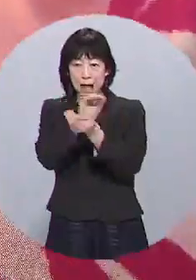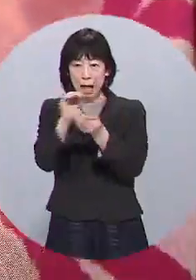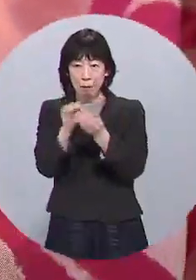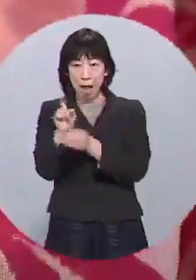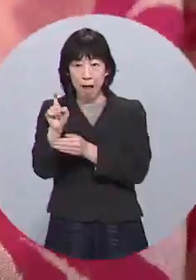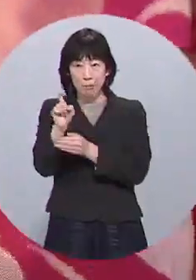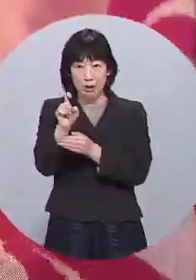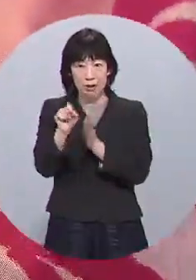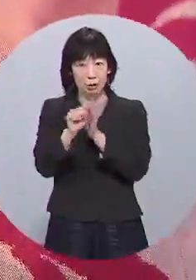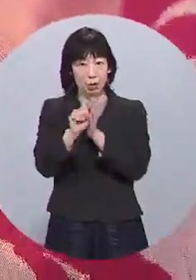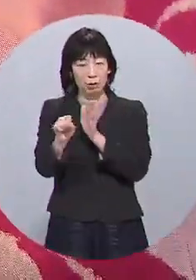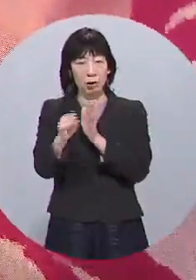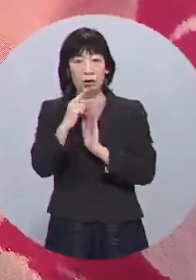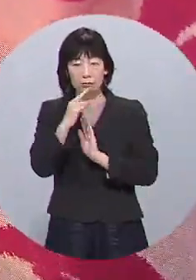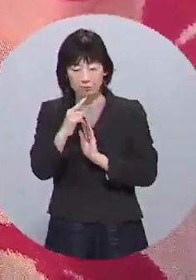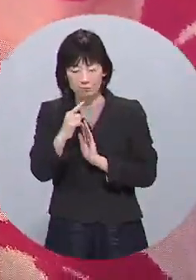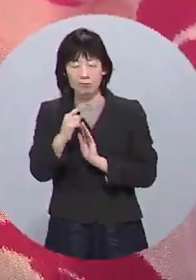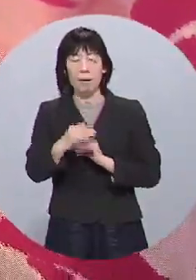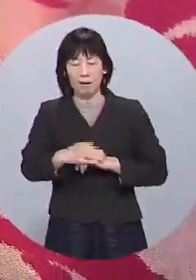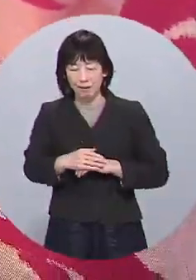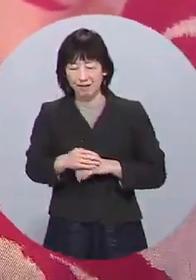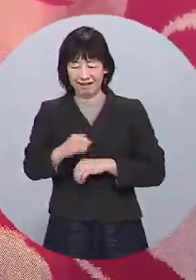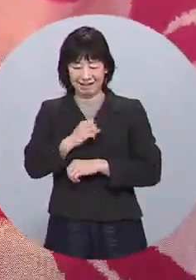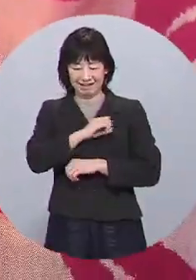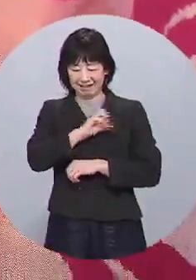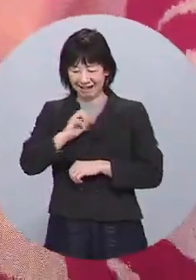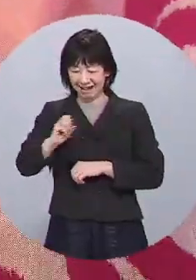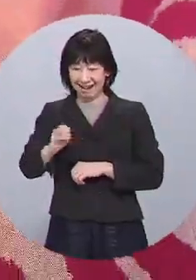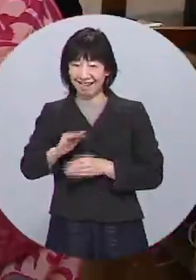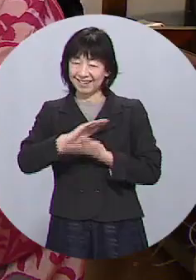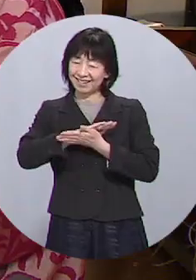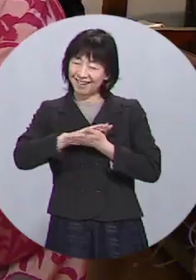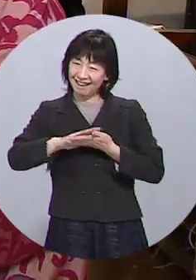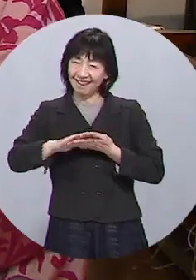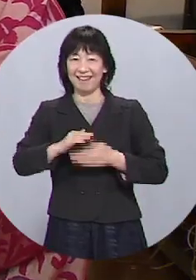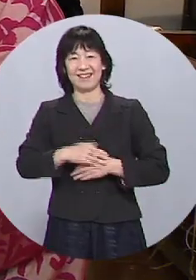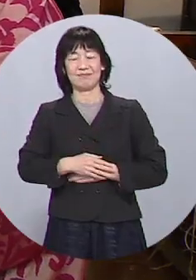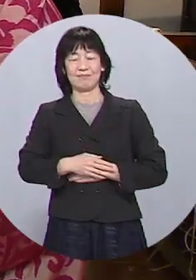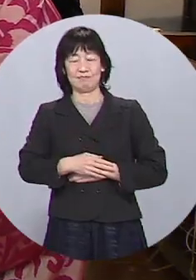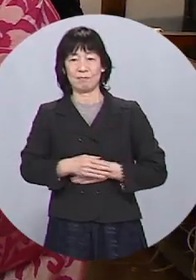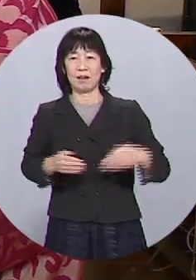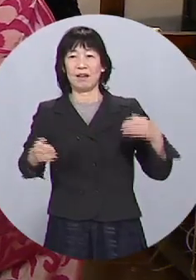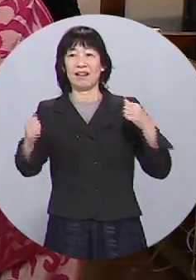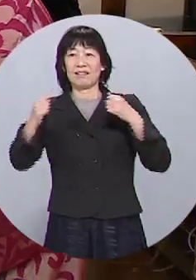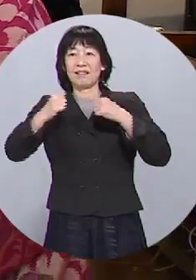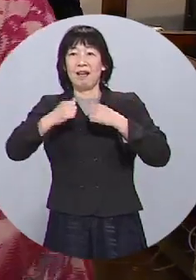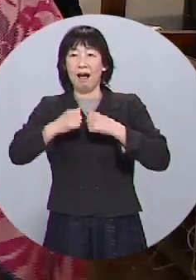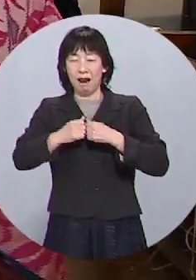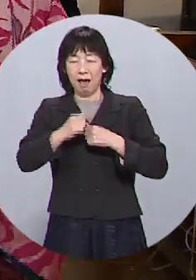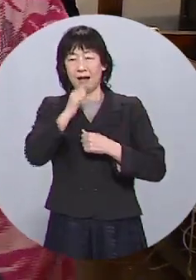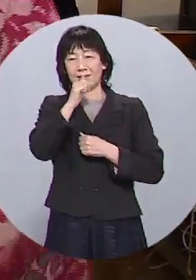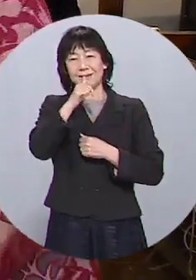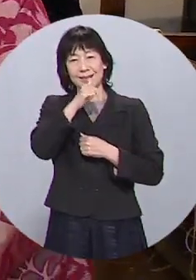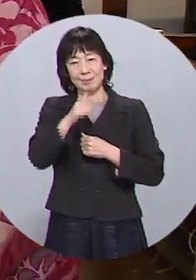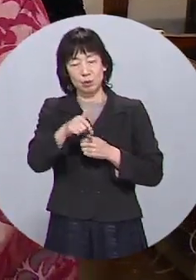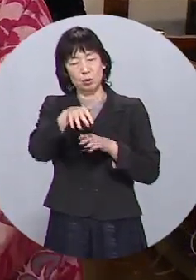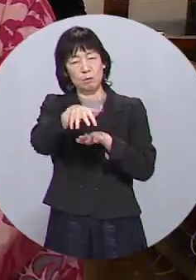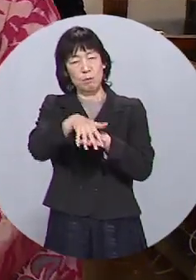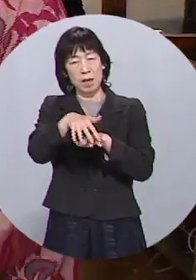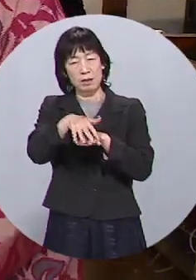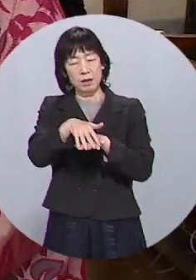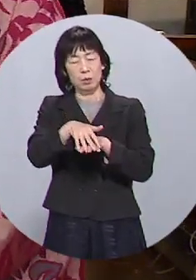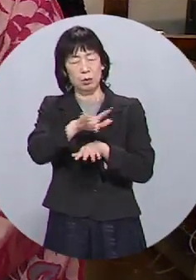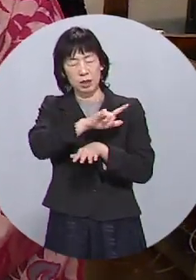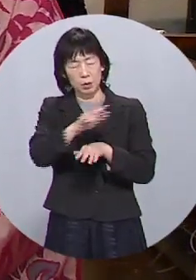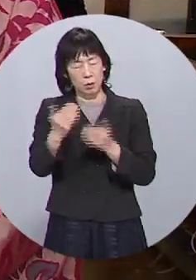いやっぱ綺麗ですね。 ね、キラキラして綺麗ですよね。 なんかこれを着てみたら、うん、もっともっと秩父銘仙のことを知りたく